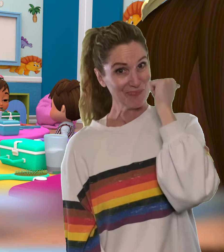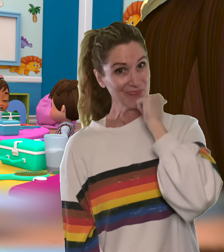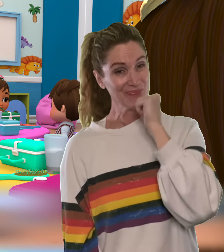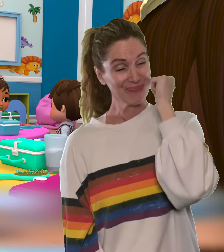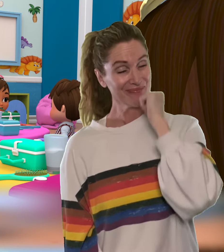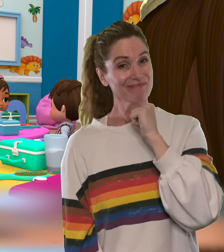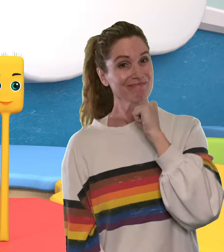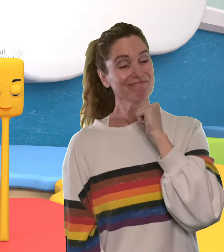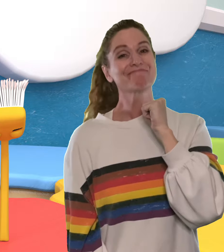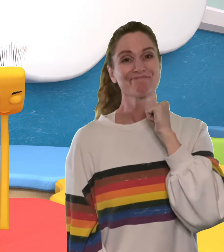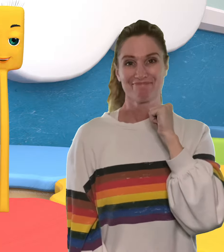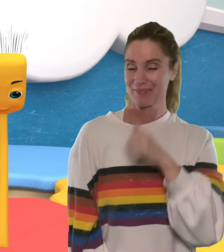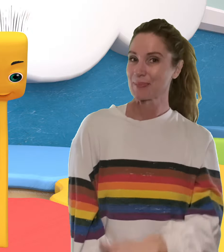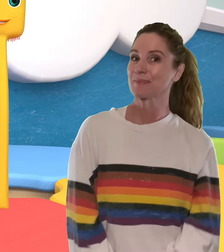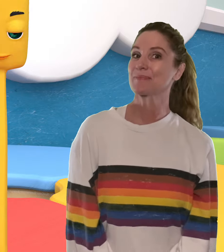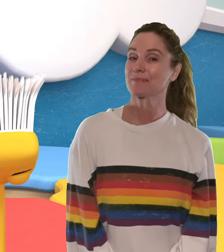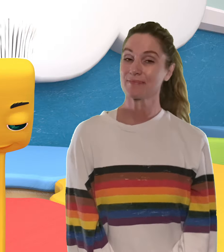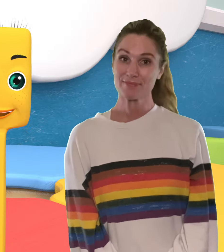ね